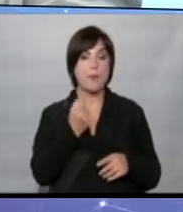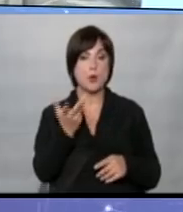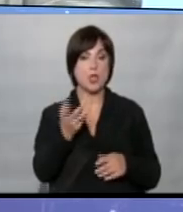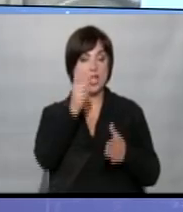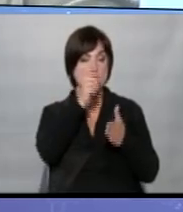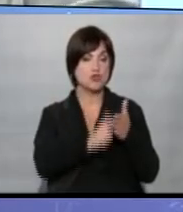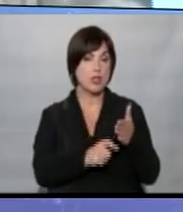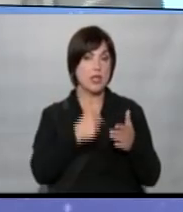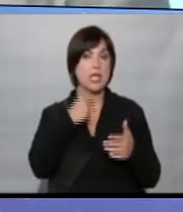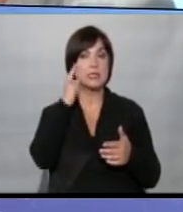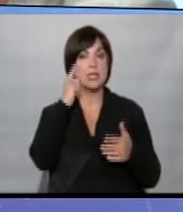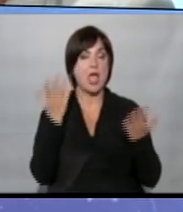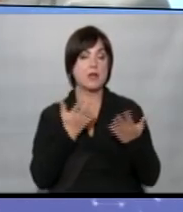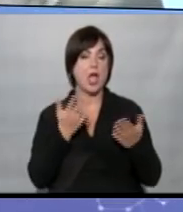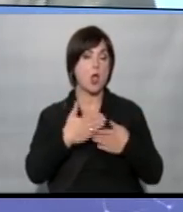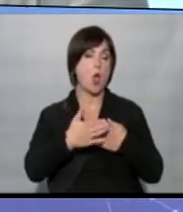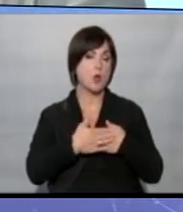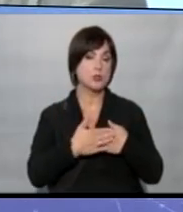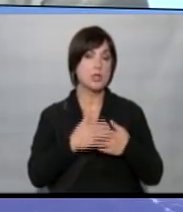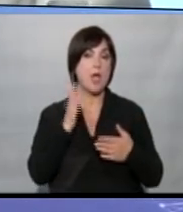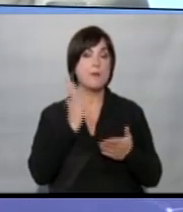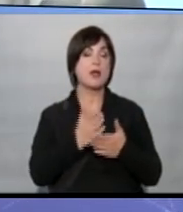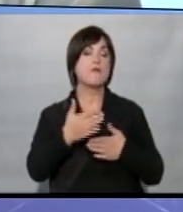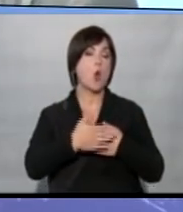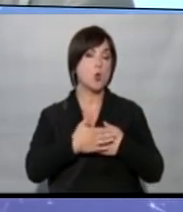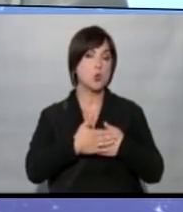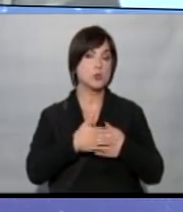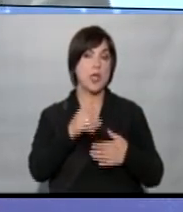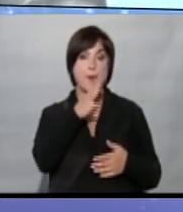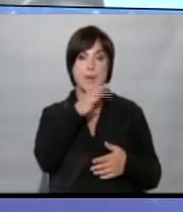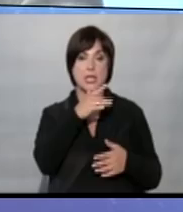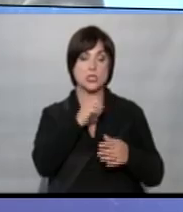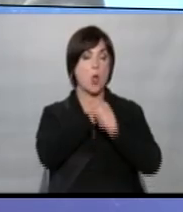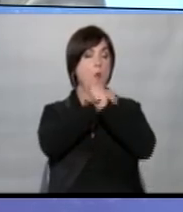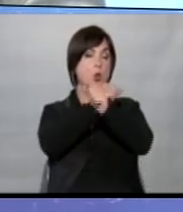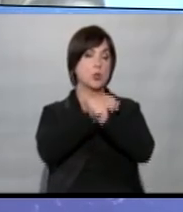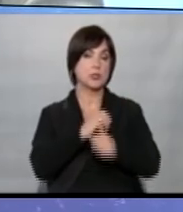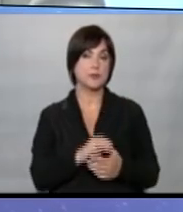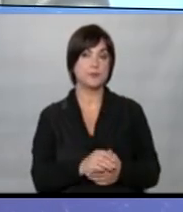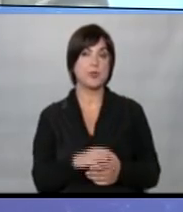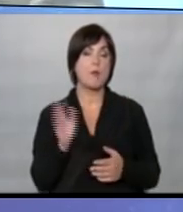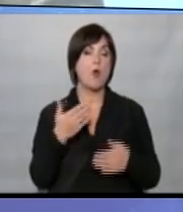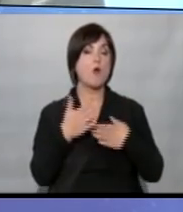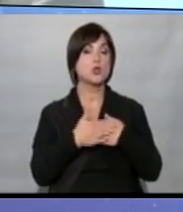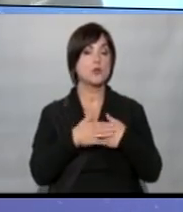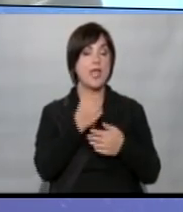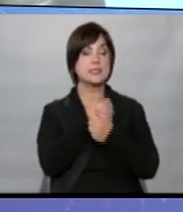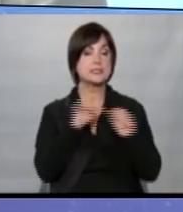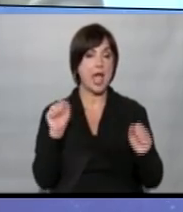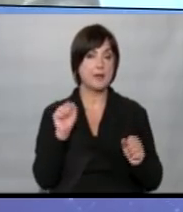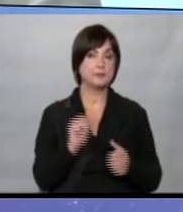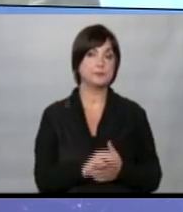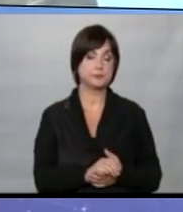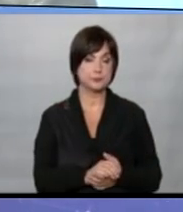на членство, ќе знаевме каков е соодносот, барем во однос на Македонија бойкотира. Так. Па во однос на тие за, значи